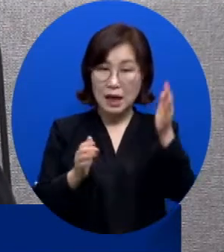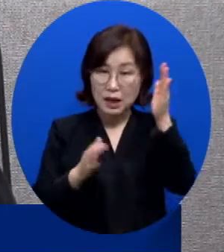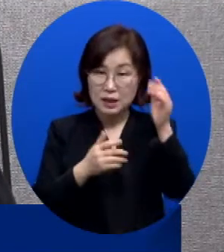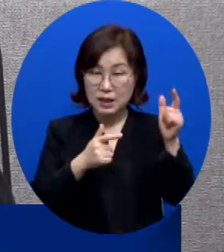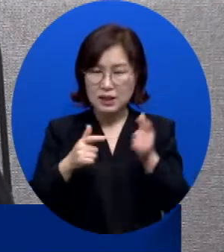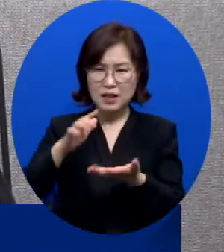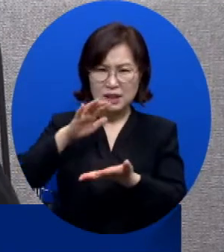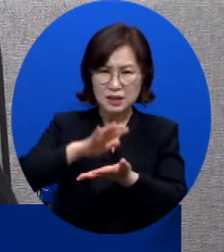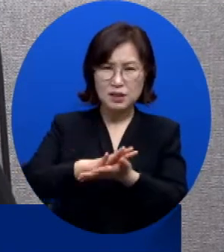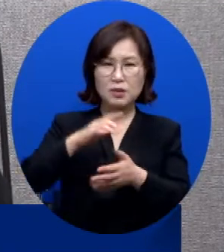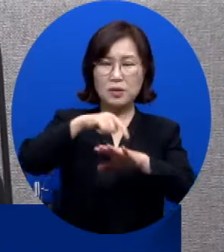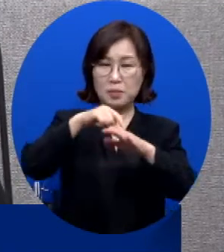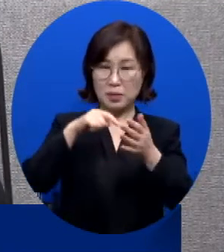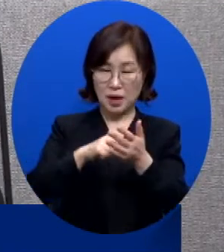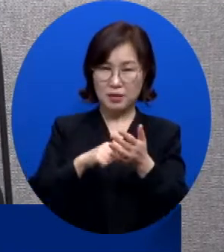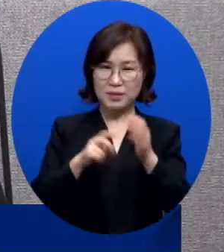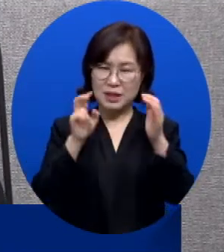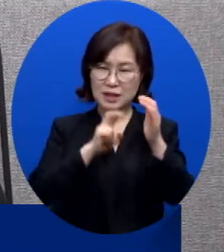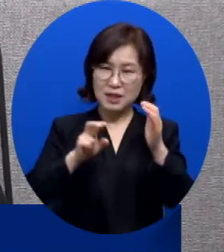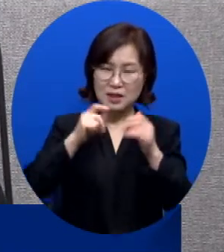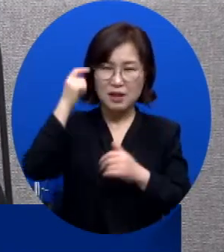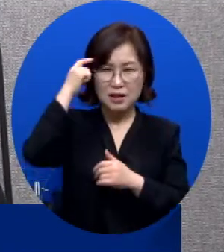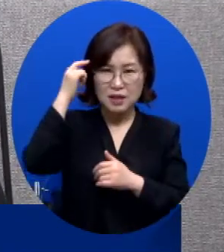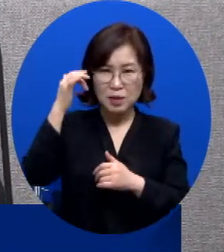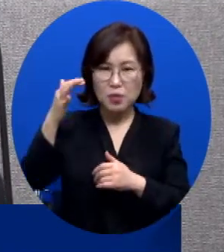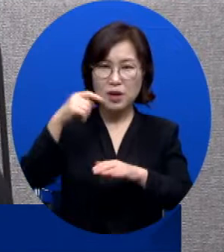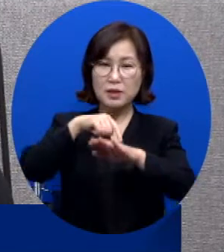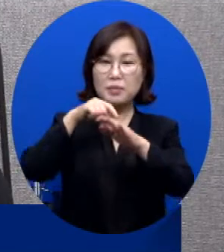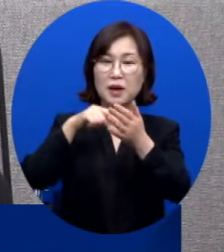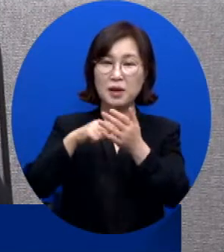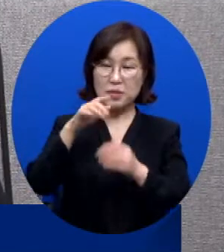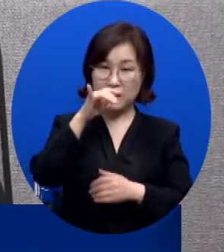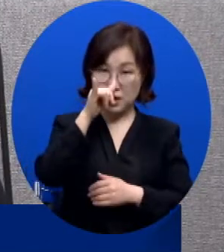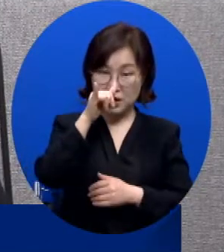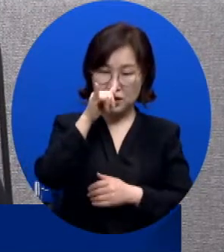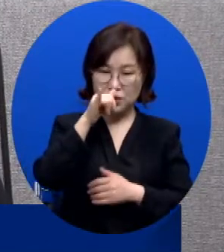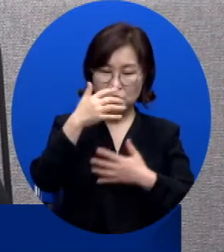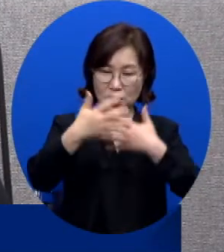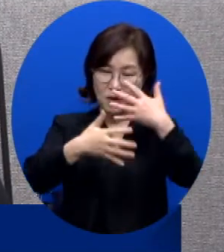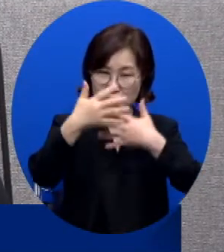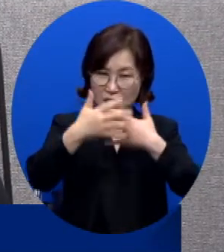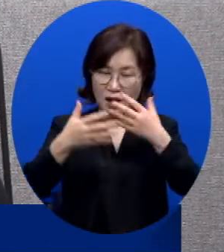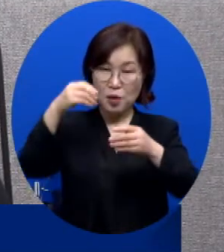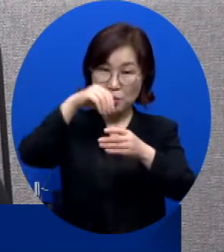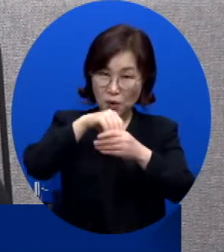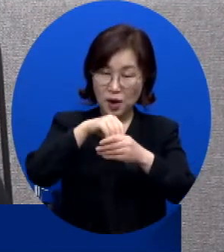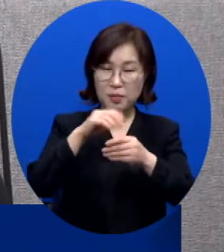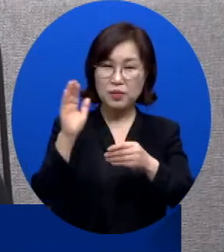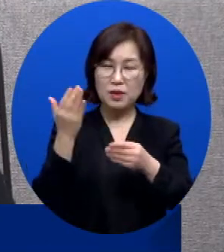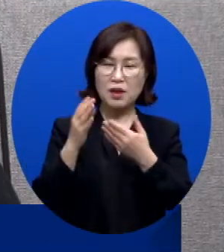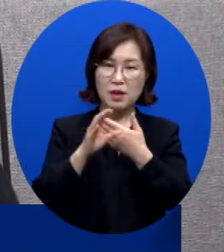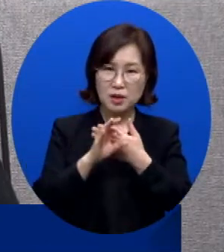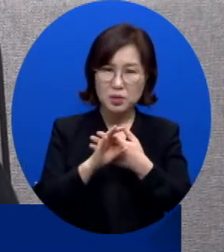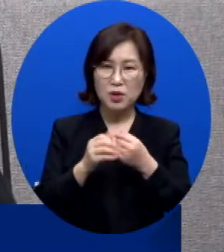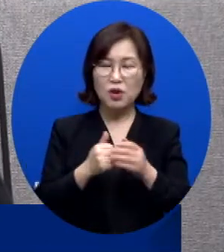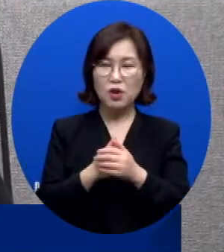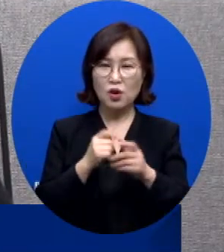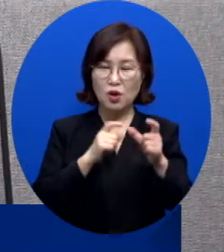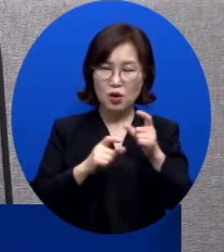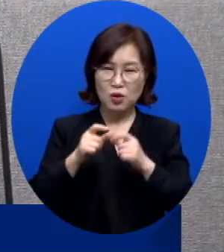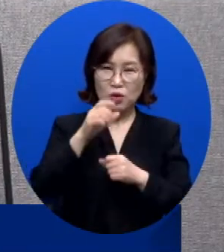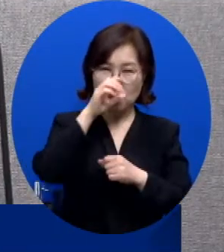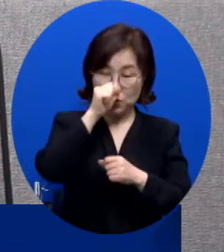어떤 열정들이나 또 찬양을 사모하는 어떤 그런 마음들이 영상에 담겼을 때 생각보다는 너무 좋은